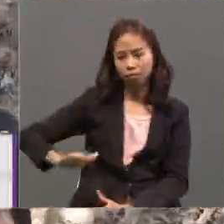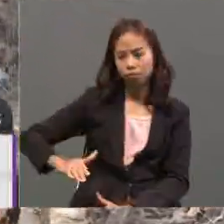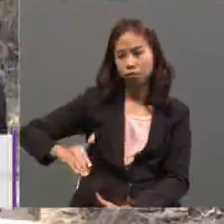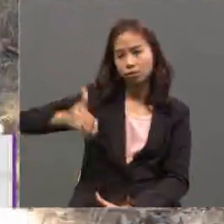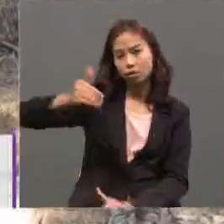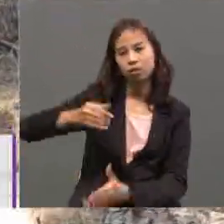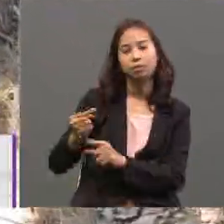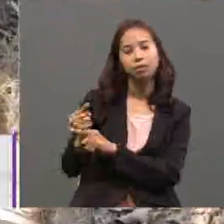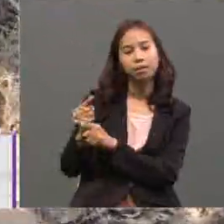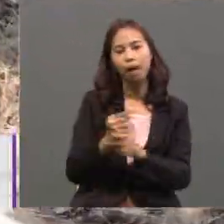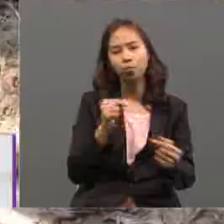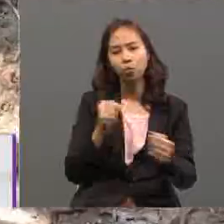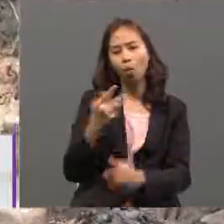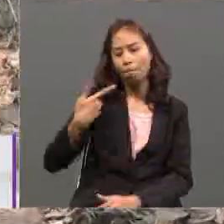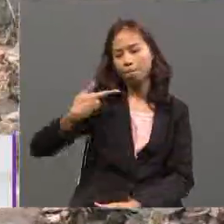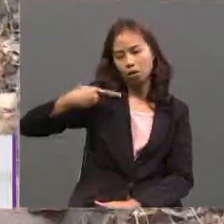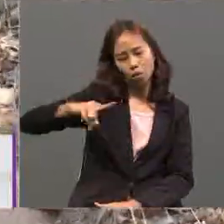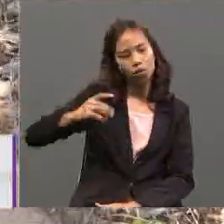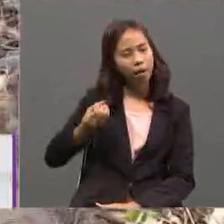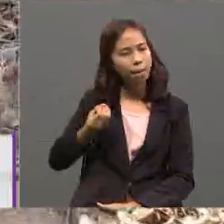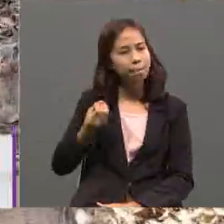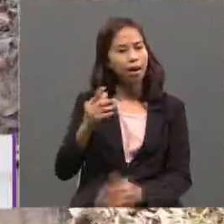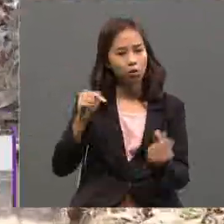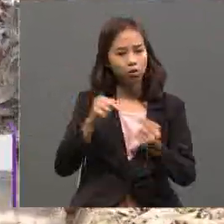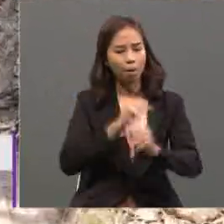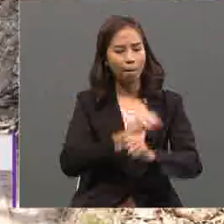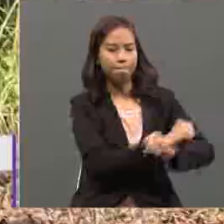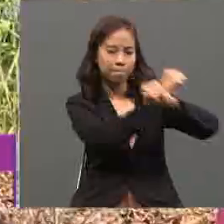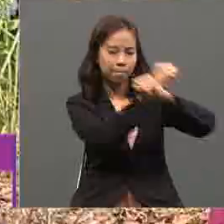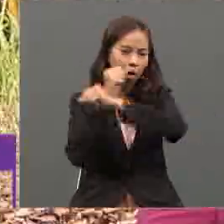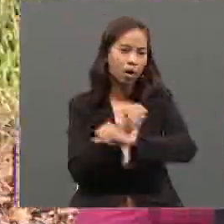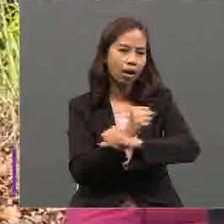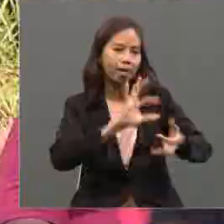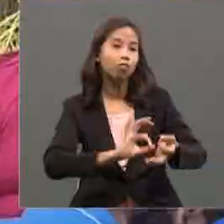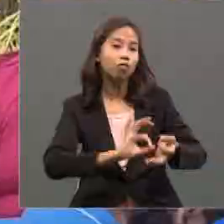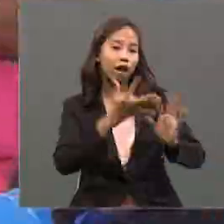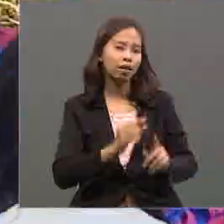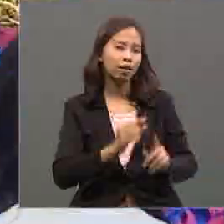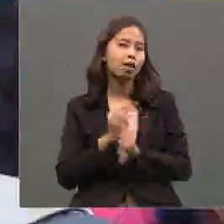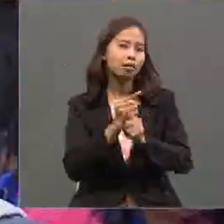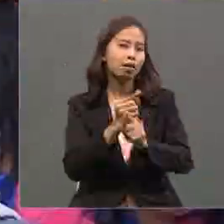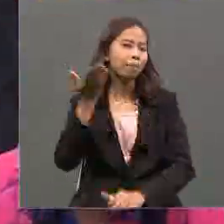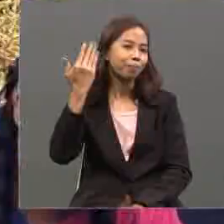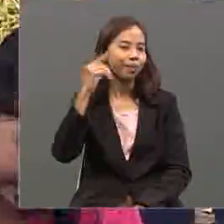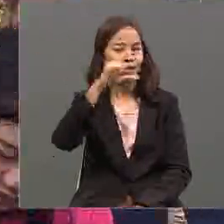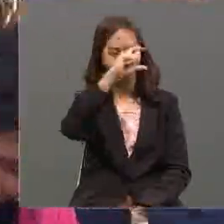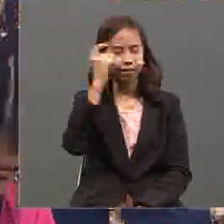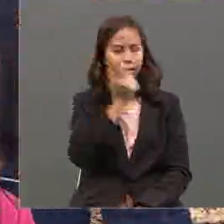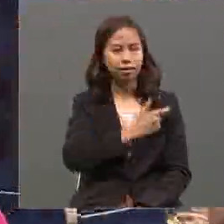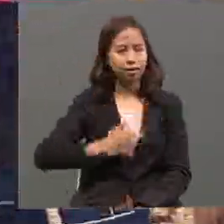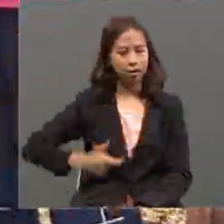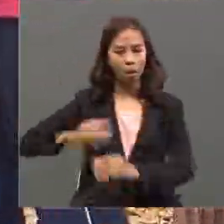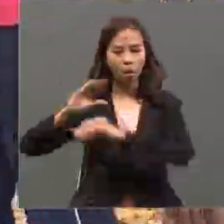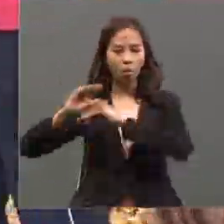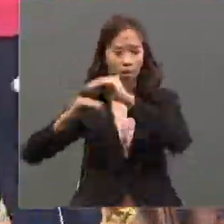ให้เกิดประโยชน์สูงสุดในการสร้างแนวป้องกันไฟเปียกตามแนวพระราชปกติของในหลวงรัชกาลที่ 9โดย